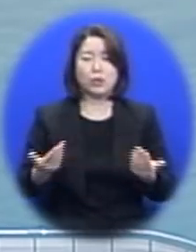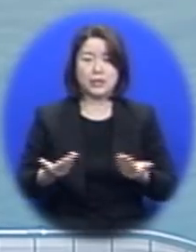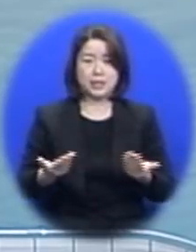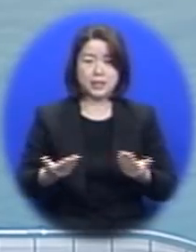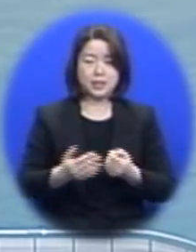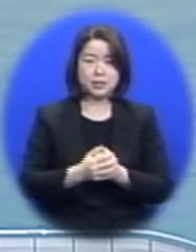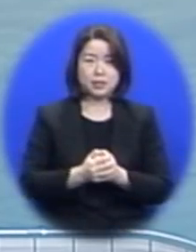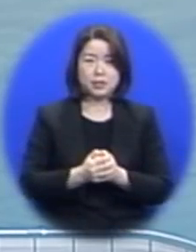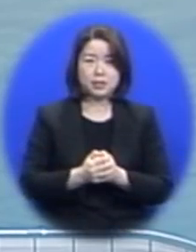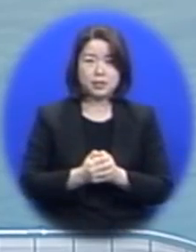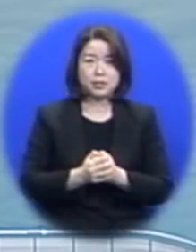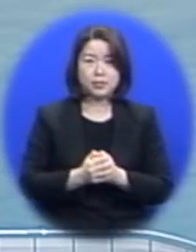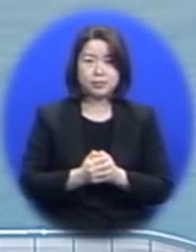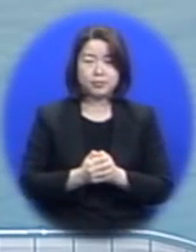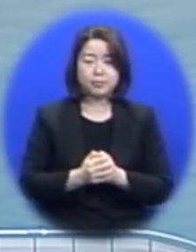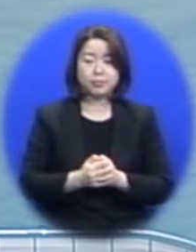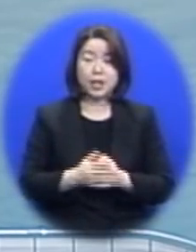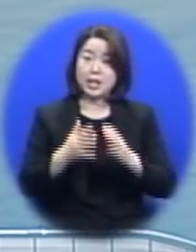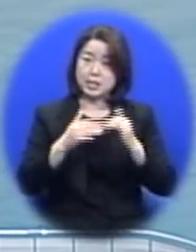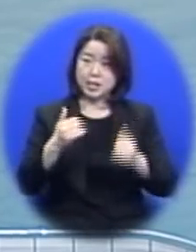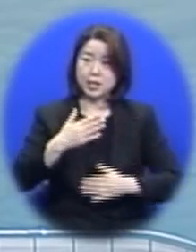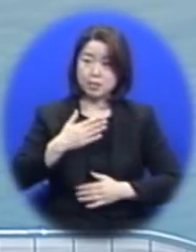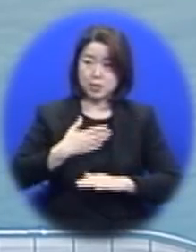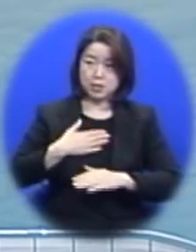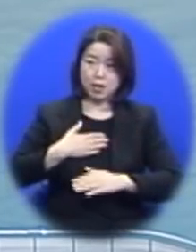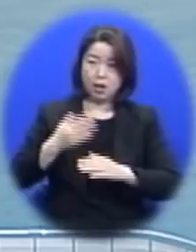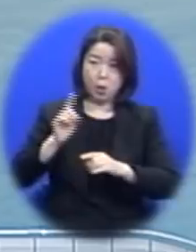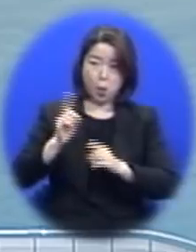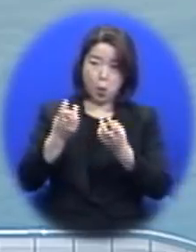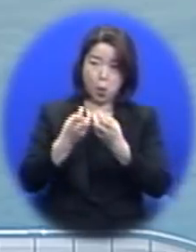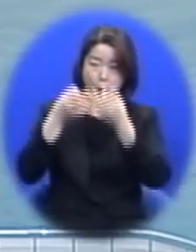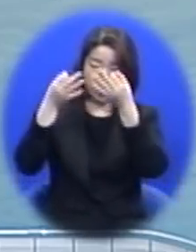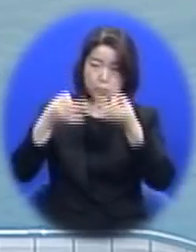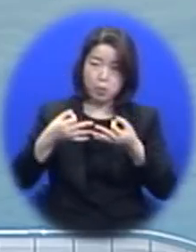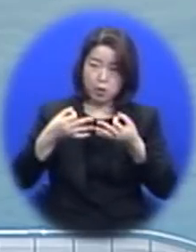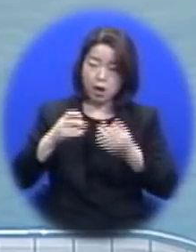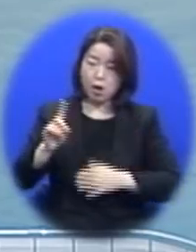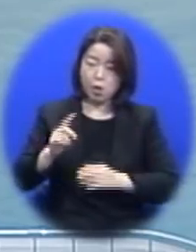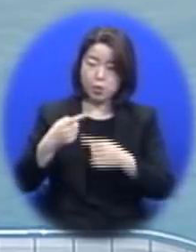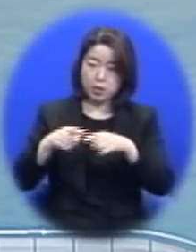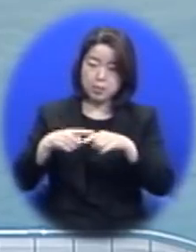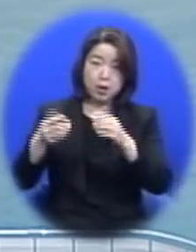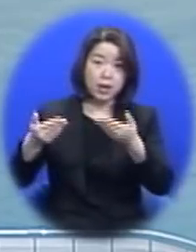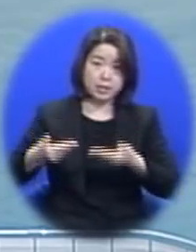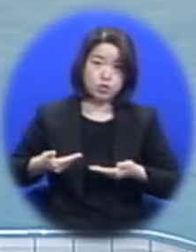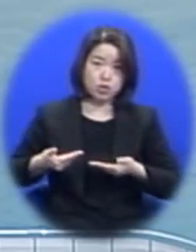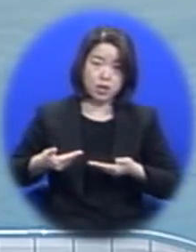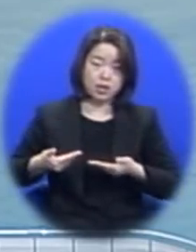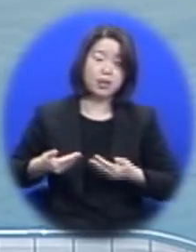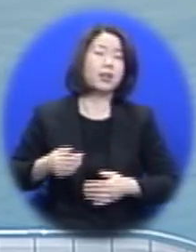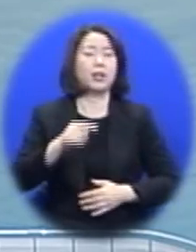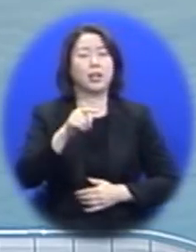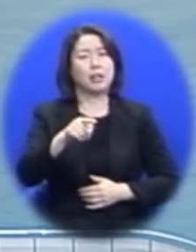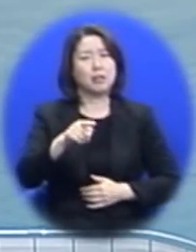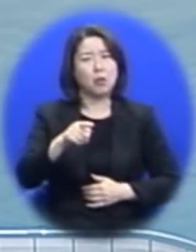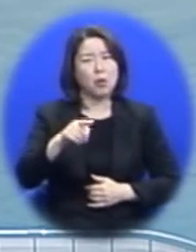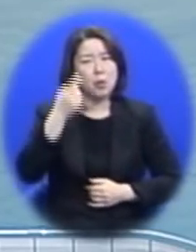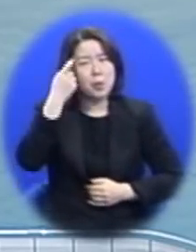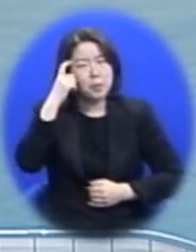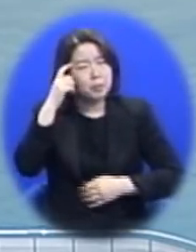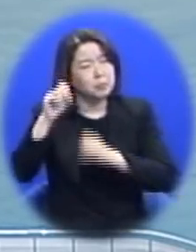두려운 일이에요. 사람이 나를 어떻게 볼까? 어떻게 평가해 줄까? 거기에만 매여 있는